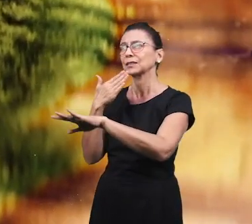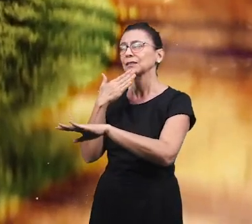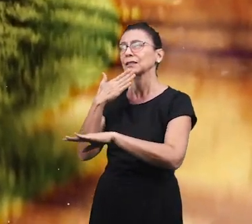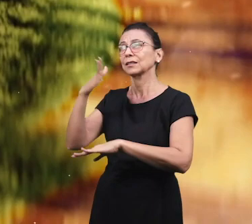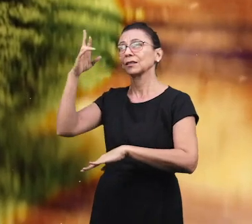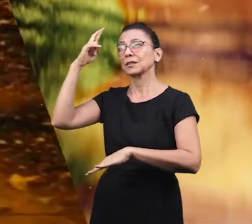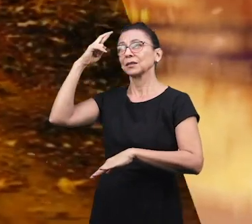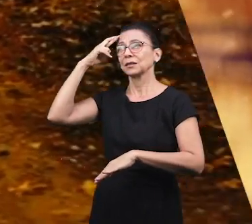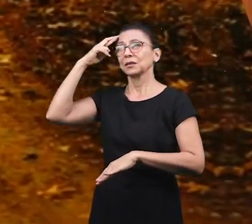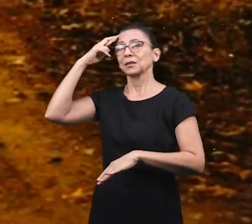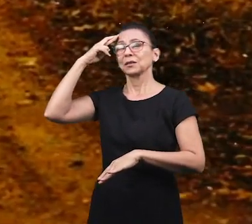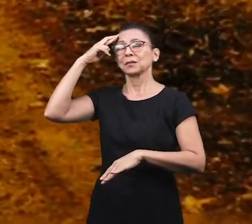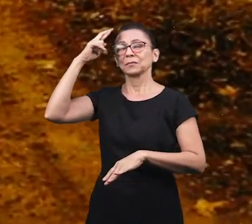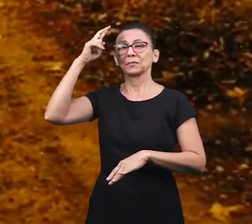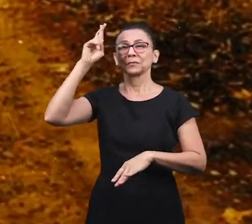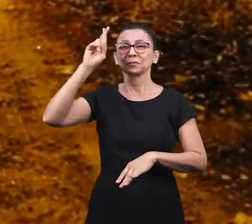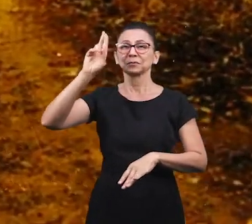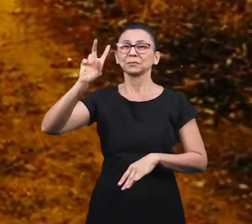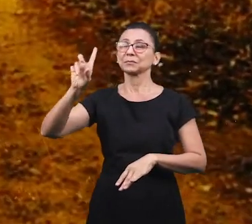presença, ó Senhor,